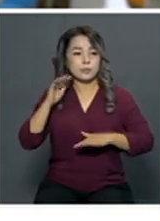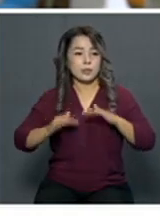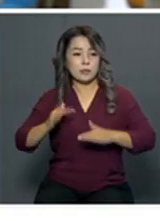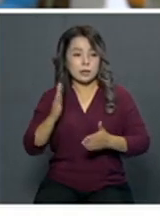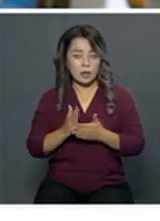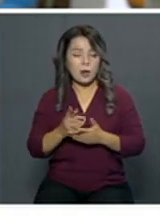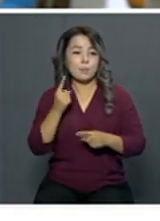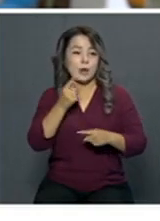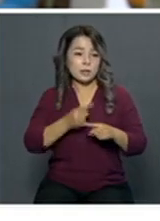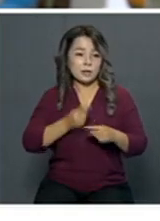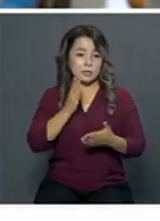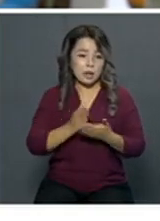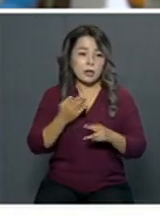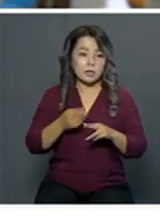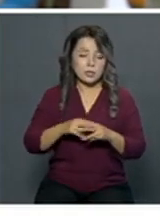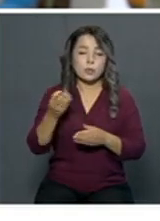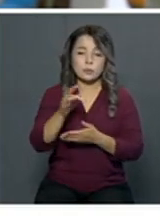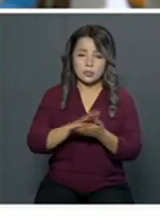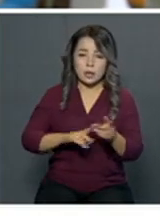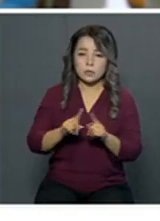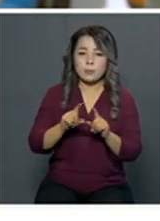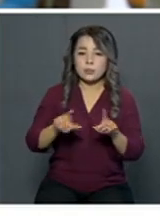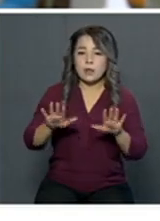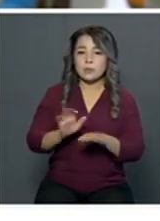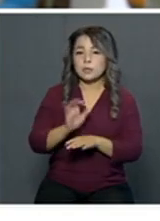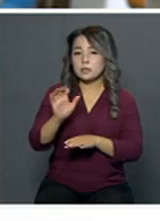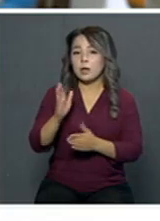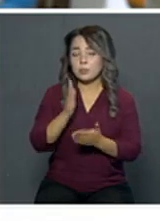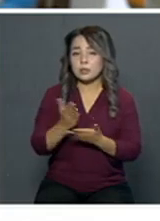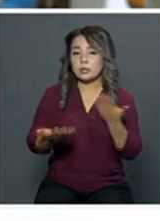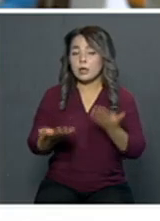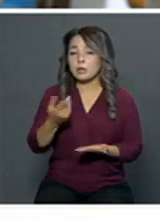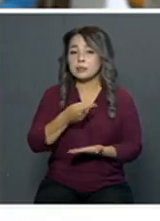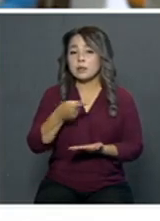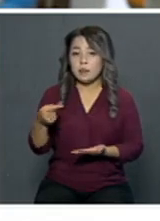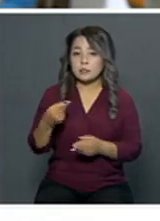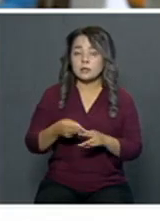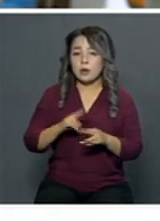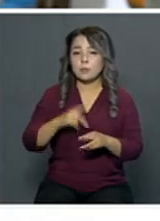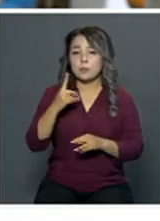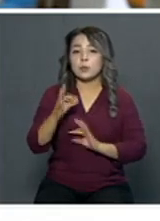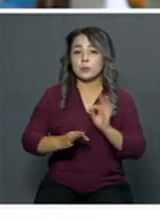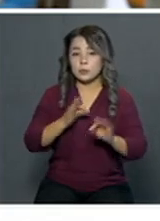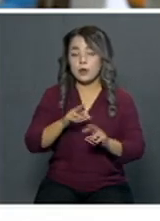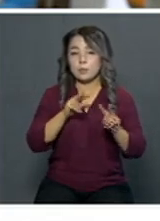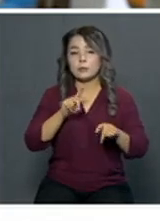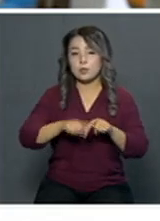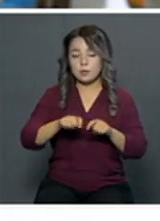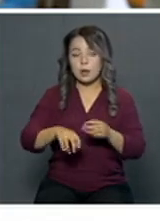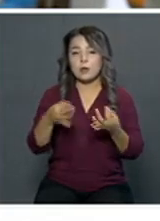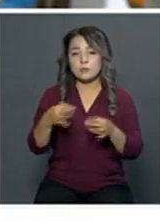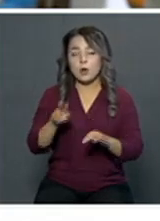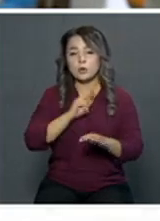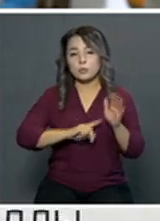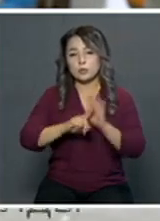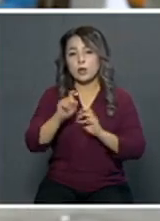болмаса положительный болса, біз оларды ары қарай уже мекемеге жібереміз. Отрицательный болса, бір сутки байқаймыз да жұмыстарына шыға береді. Сол үшін